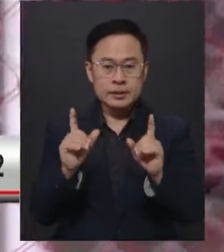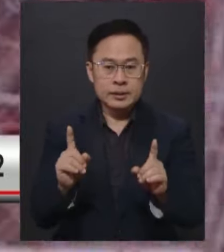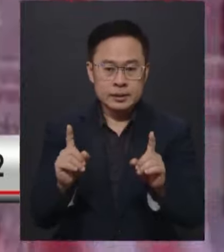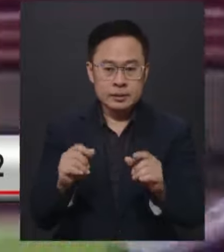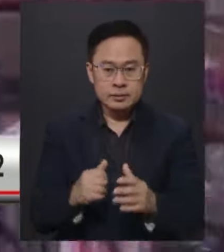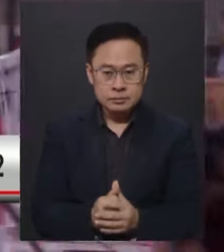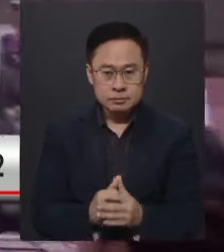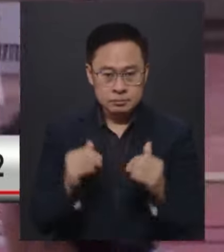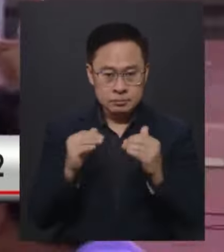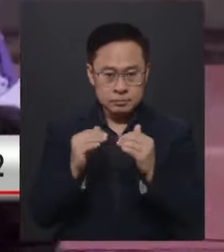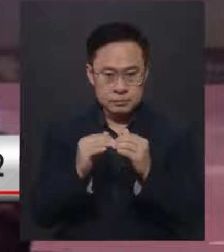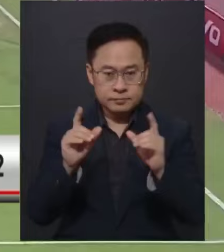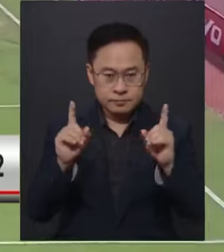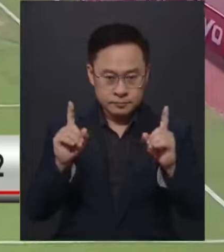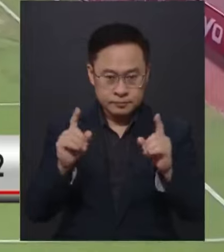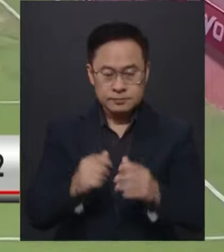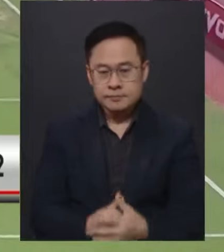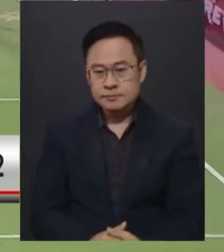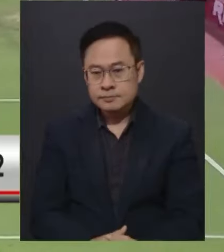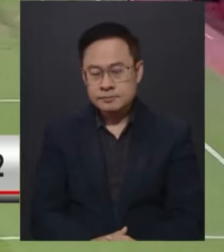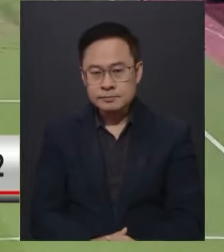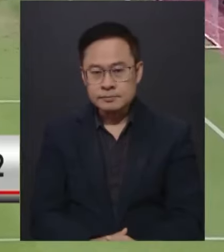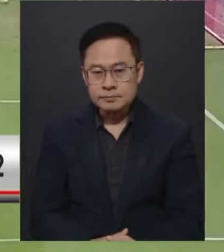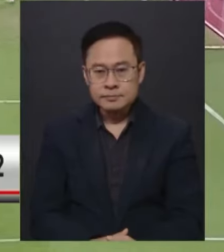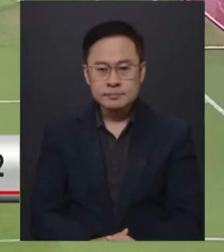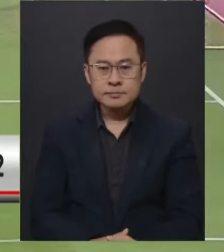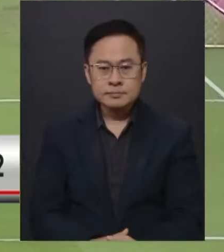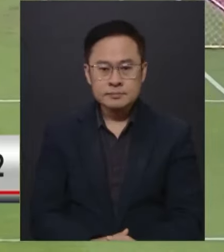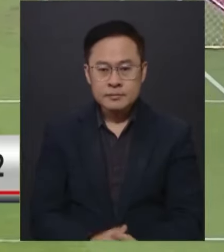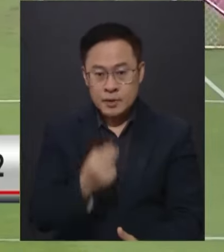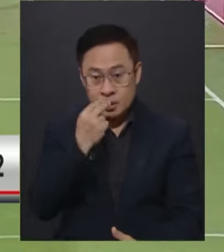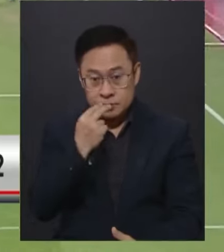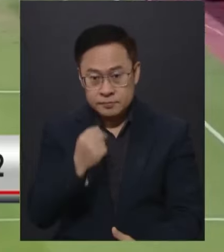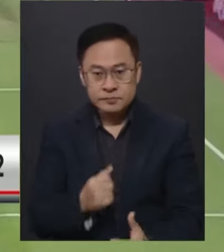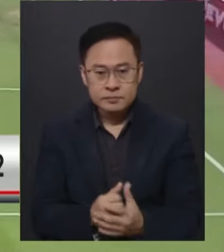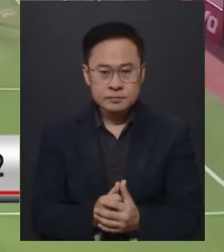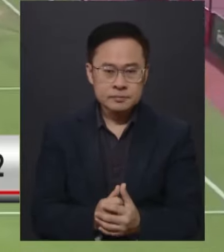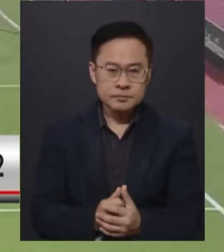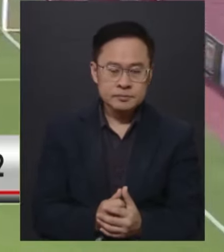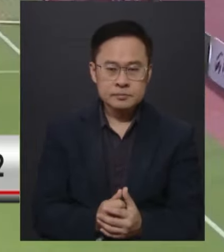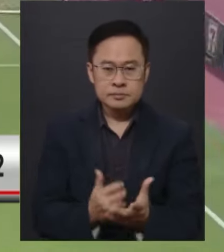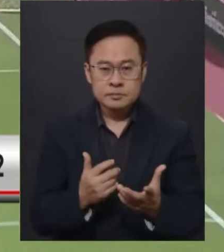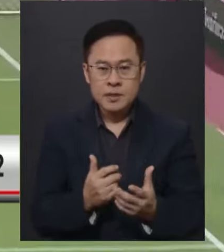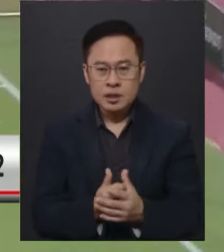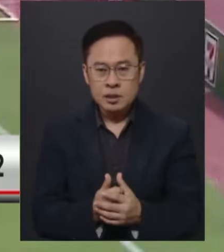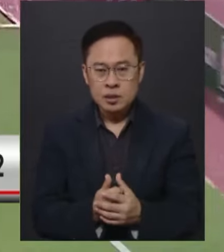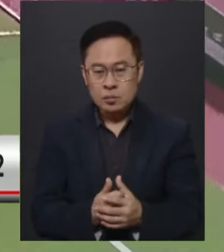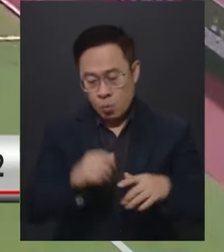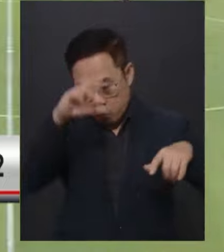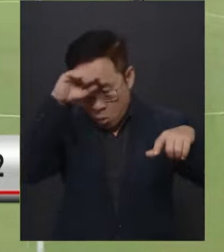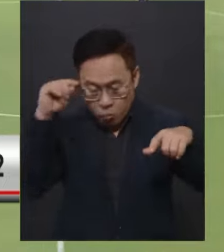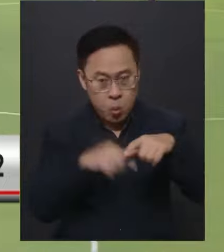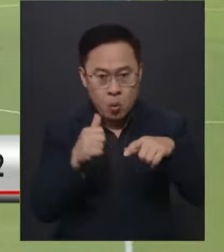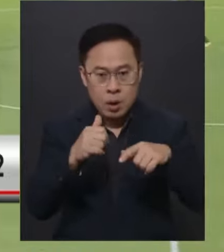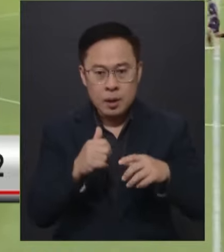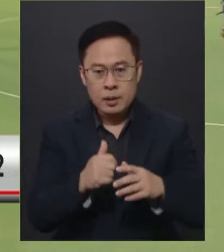ประตูตีเสมอจากอัครพงษ์พุ่มวิเศษเนี่ยดูครับคือปล่อยให้เปิดเข้ามาแล้ว